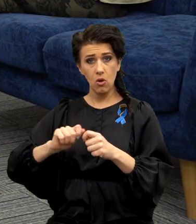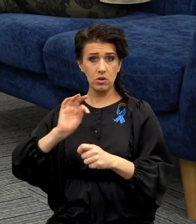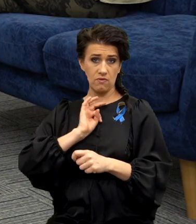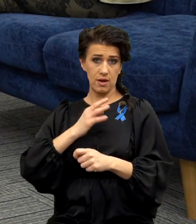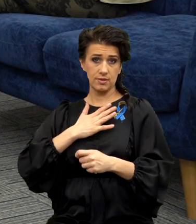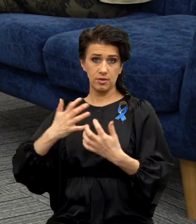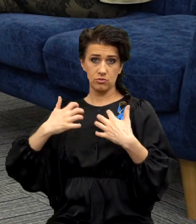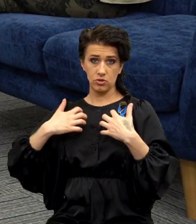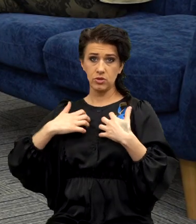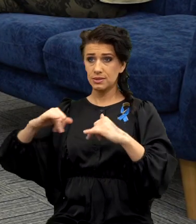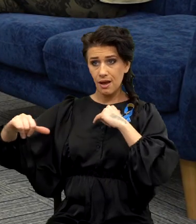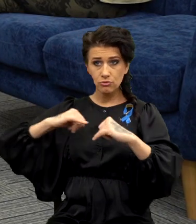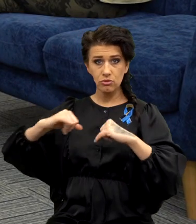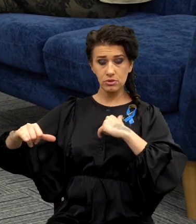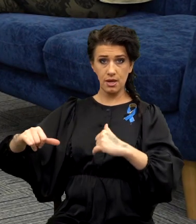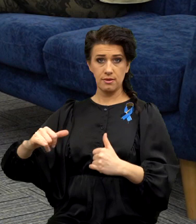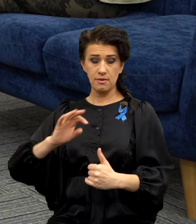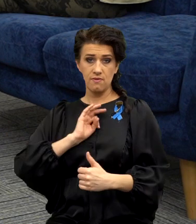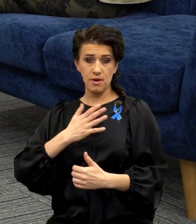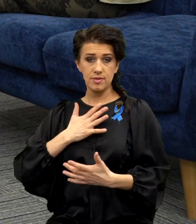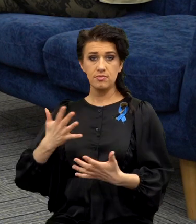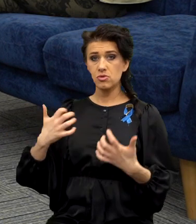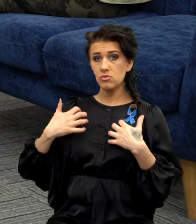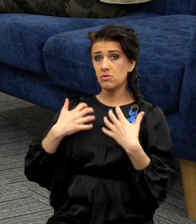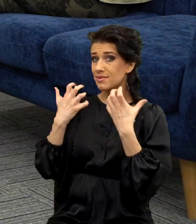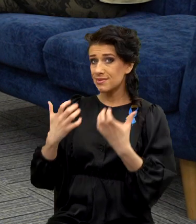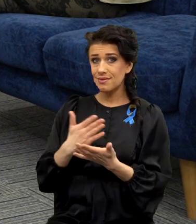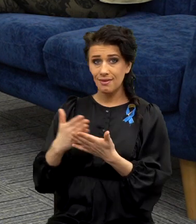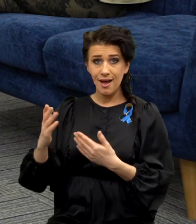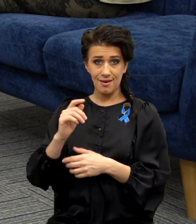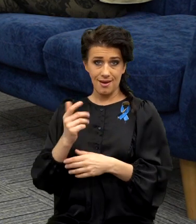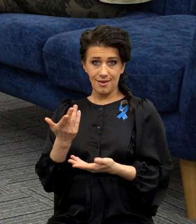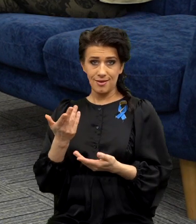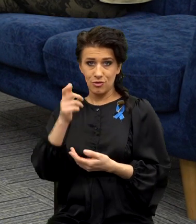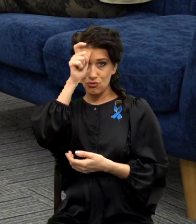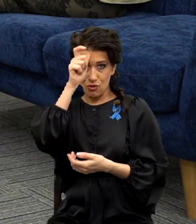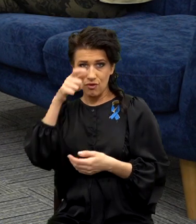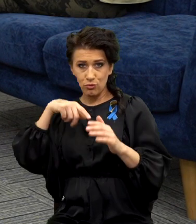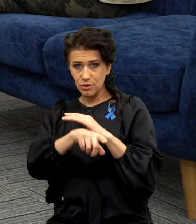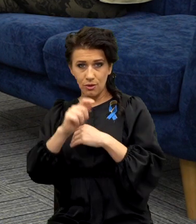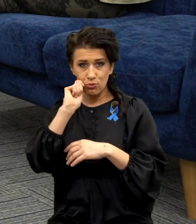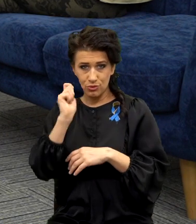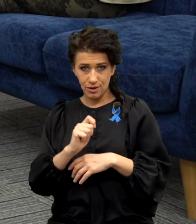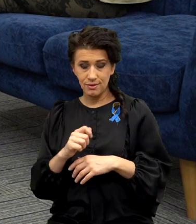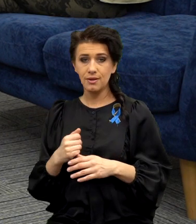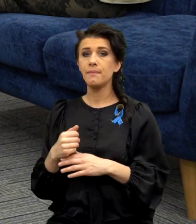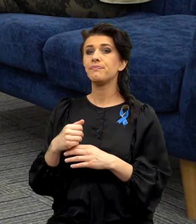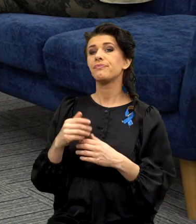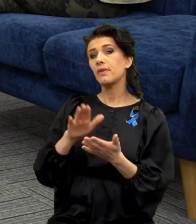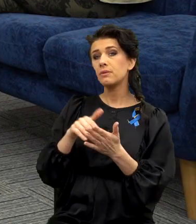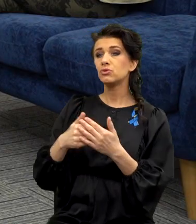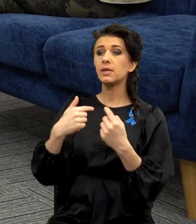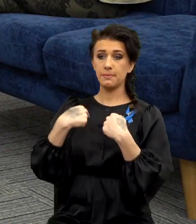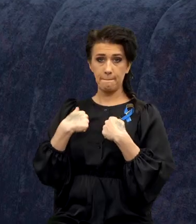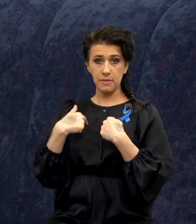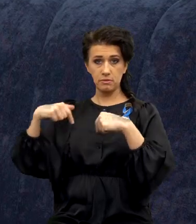takiego zarządzania swoim życiem. Więc to, co możemy zrobić, to dać bezpieczne miejsce i tak jak tylko to